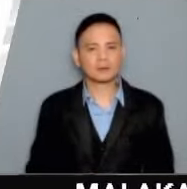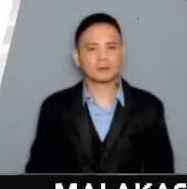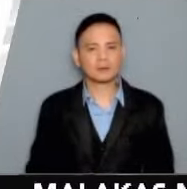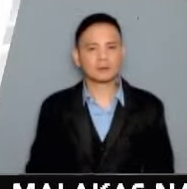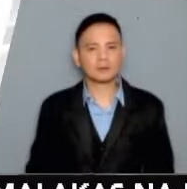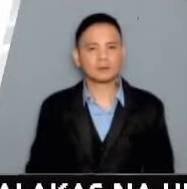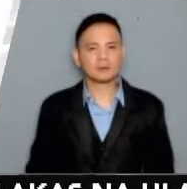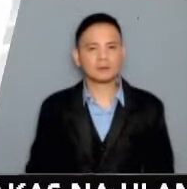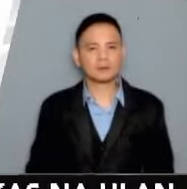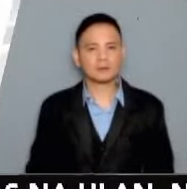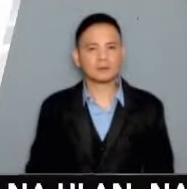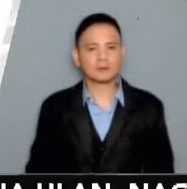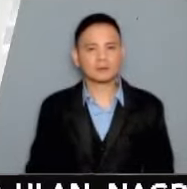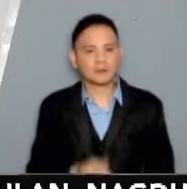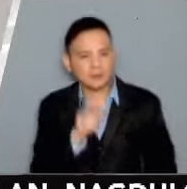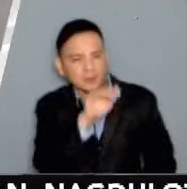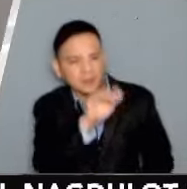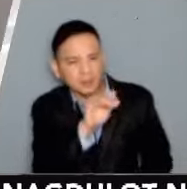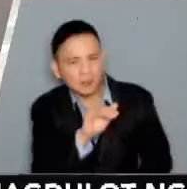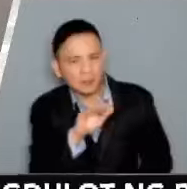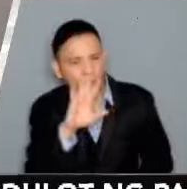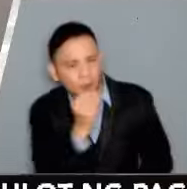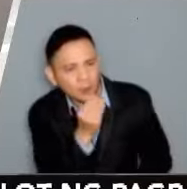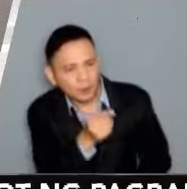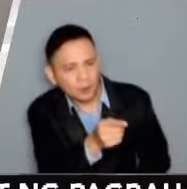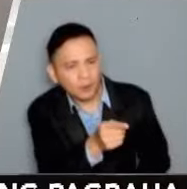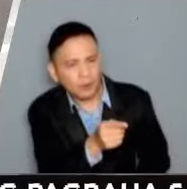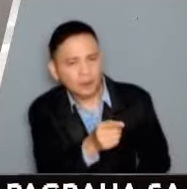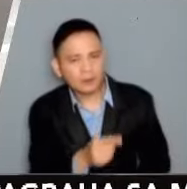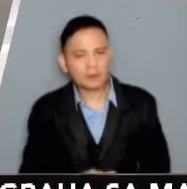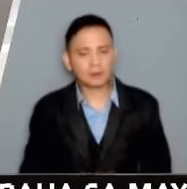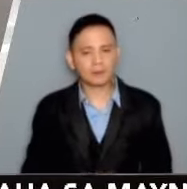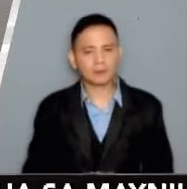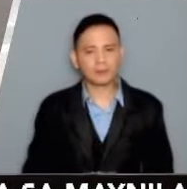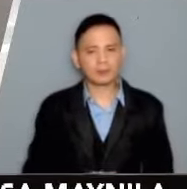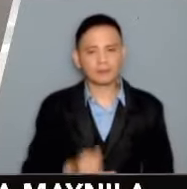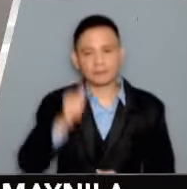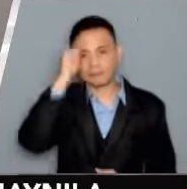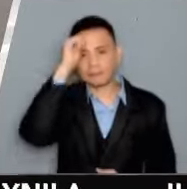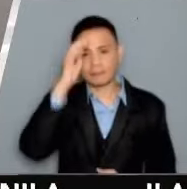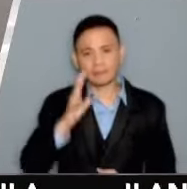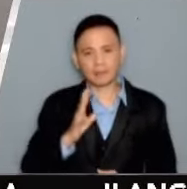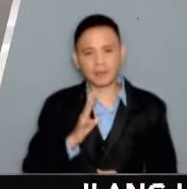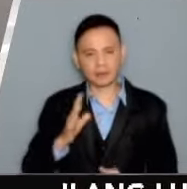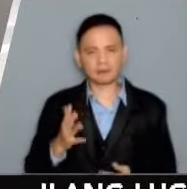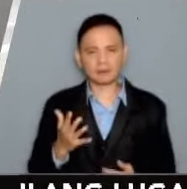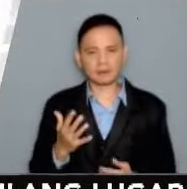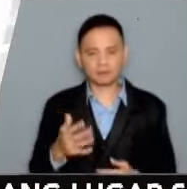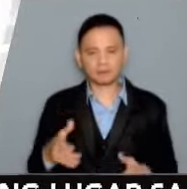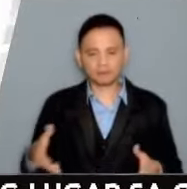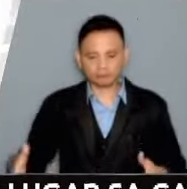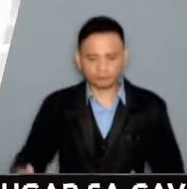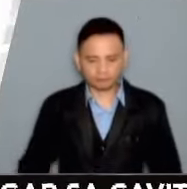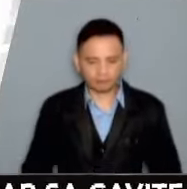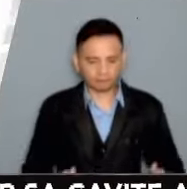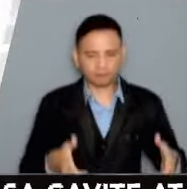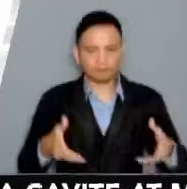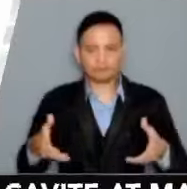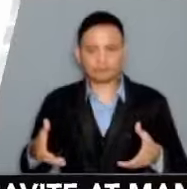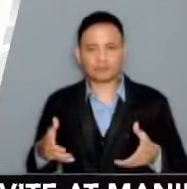Sir Jun ang lalaki biglang binitbit ang kahon at nagtaas ng boses Kanino po ako